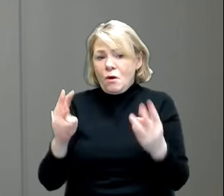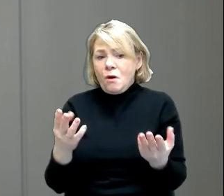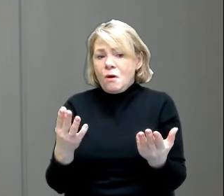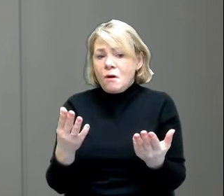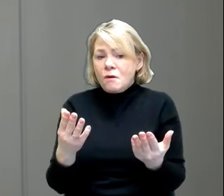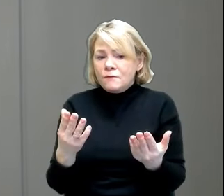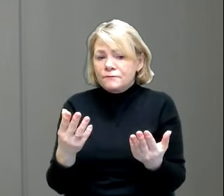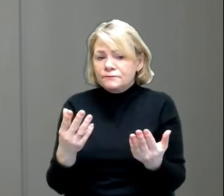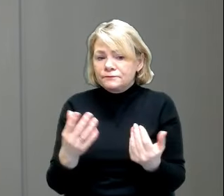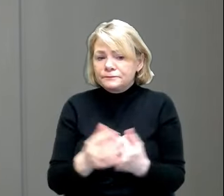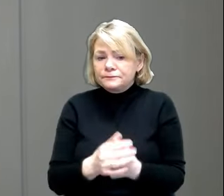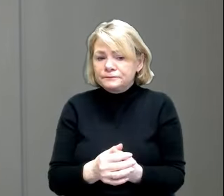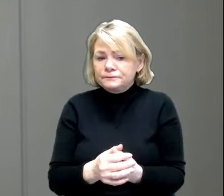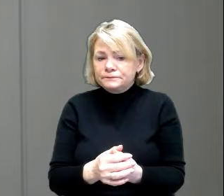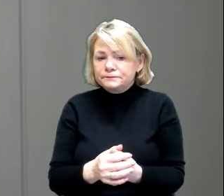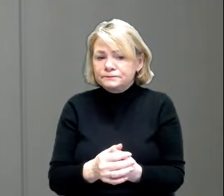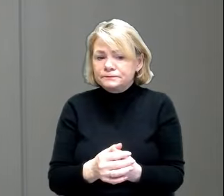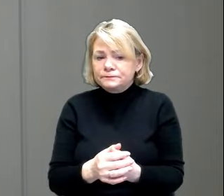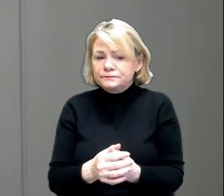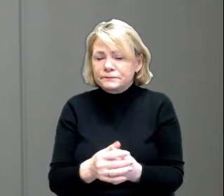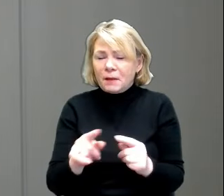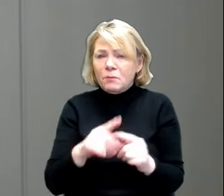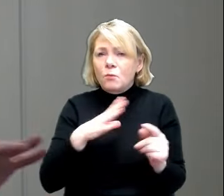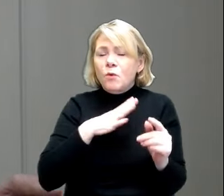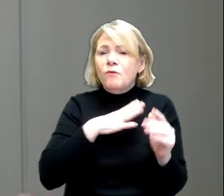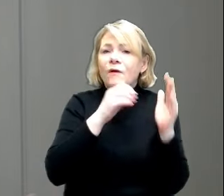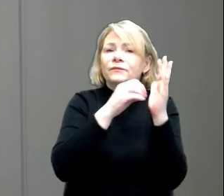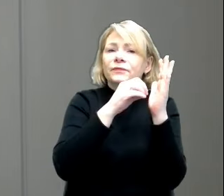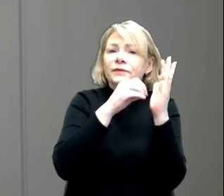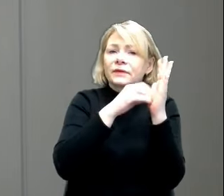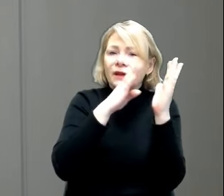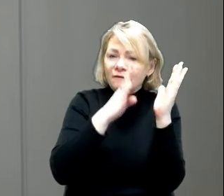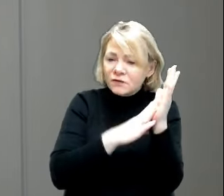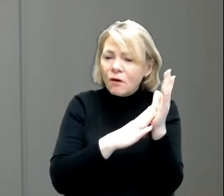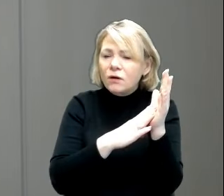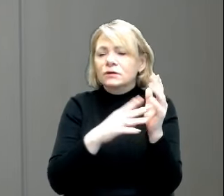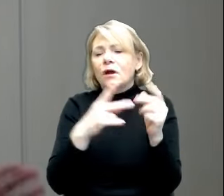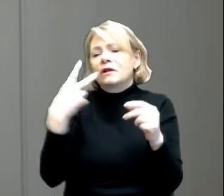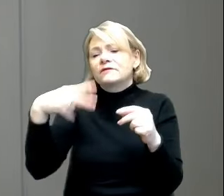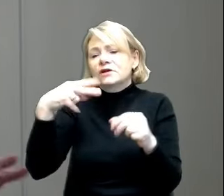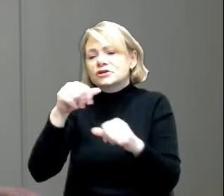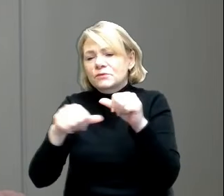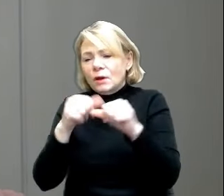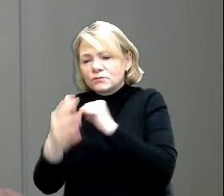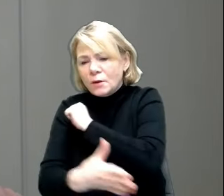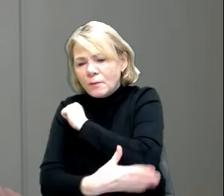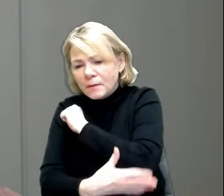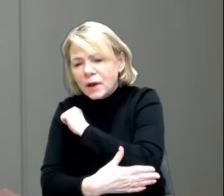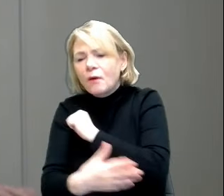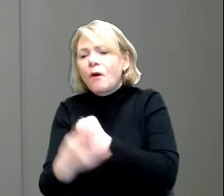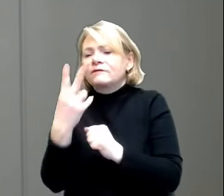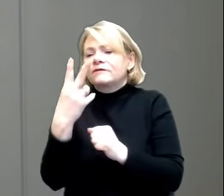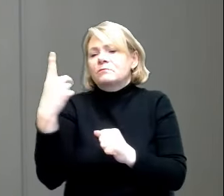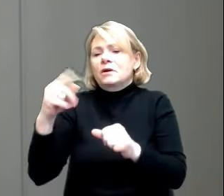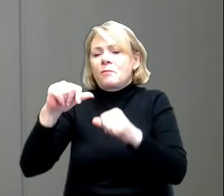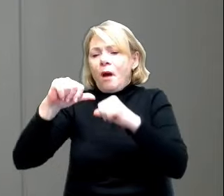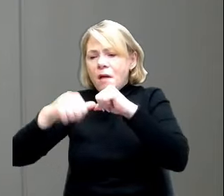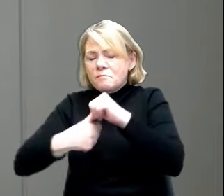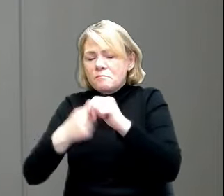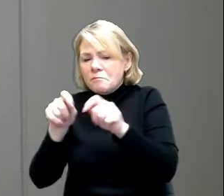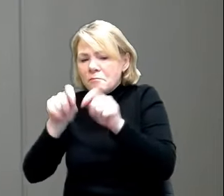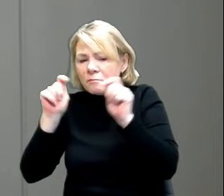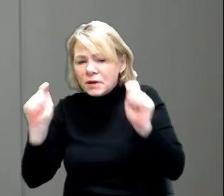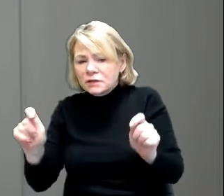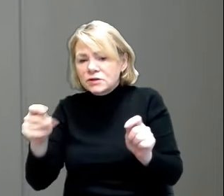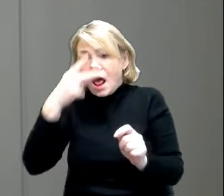20 nu 19 amžiuje taira atsiprašau 20 amžiaus pabaigoje 21 amžiaus dabar pradžioje mes vat lietuvoje